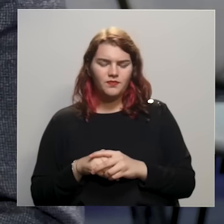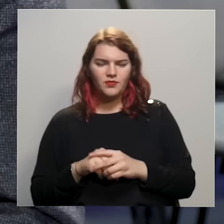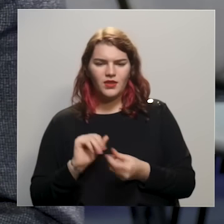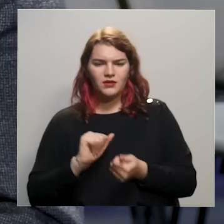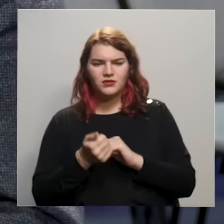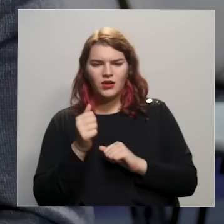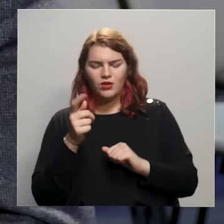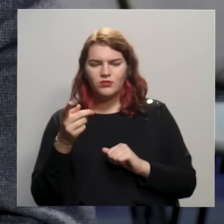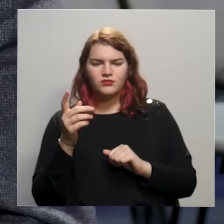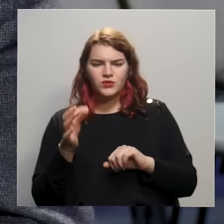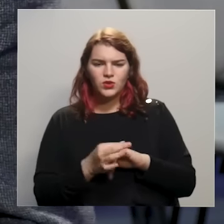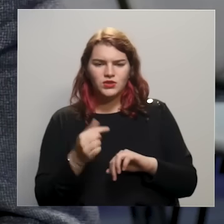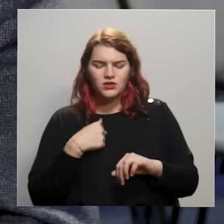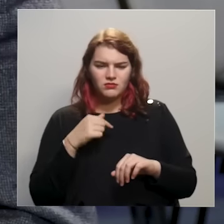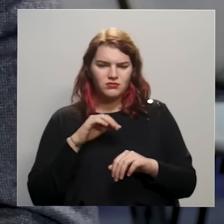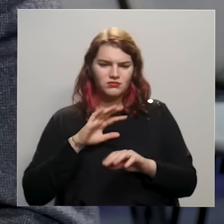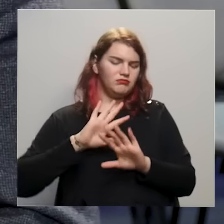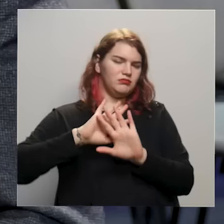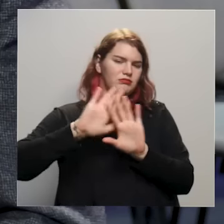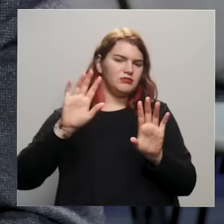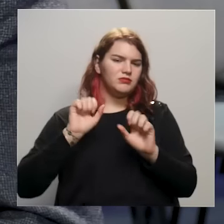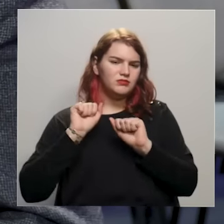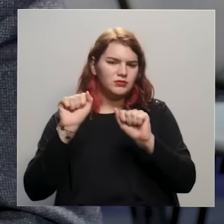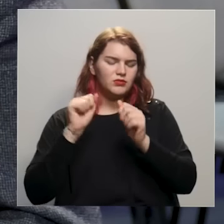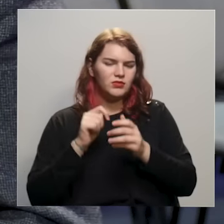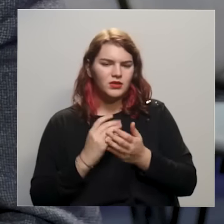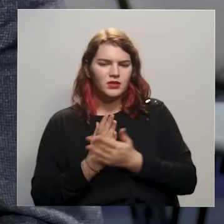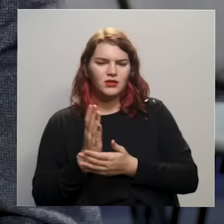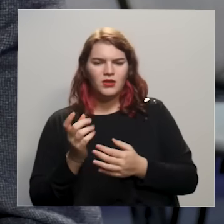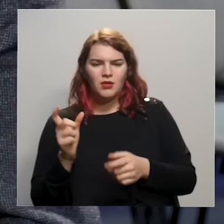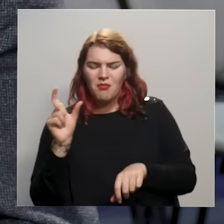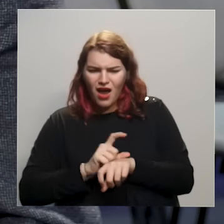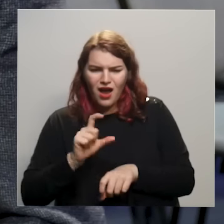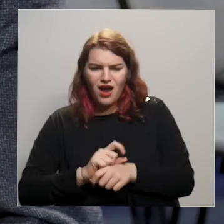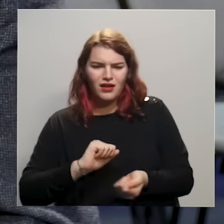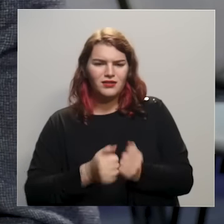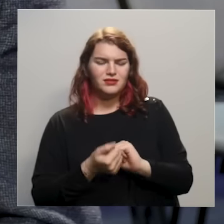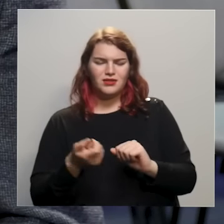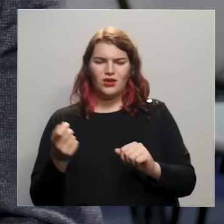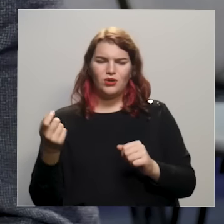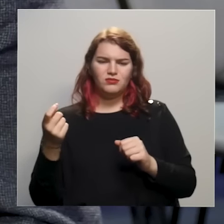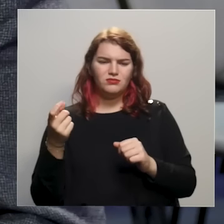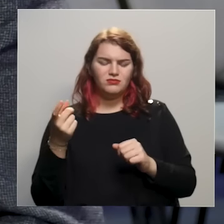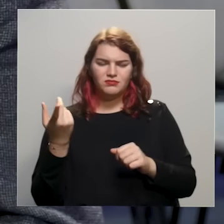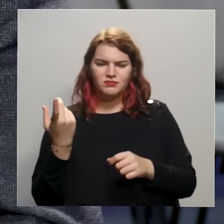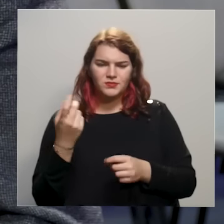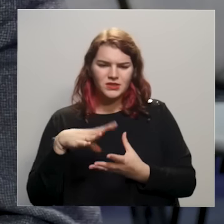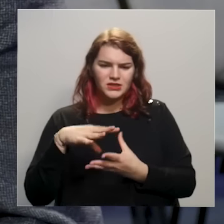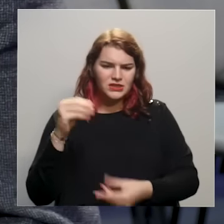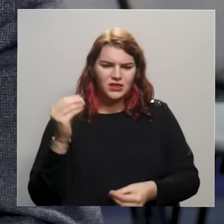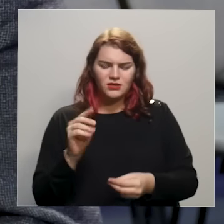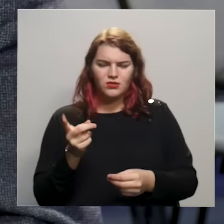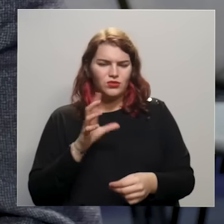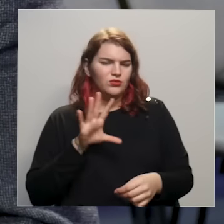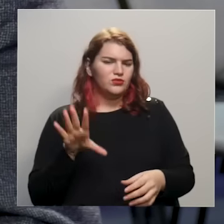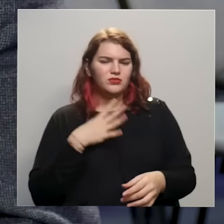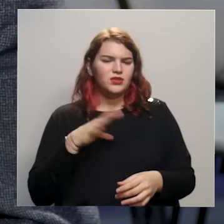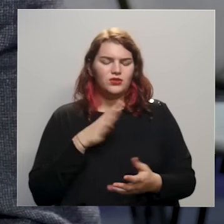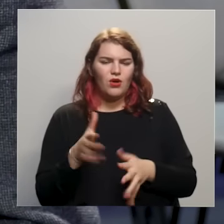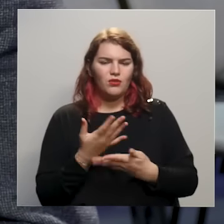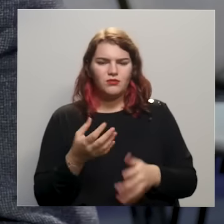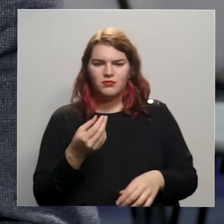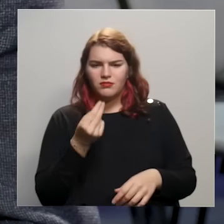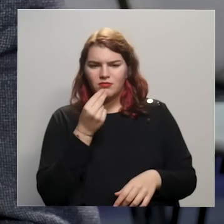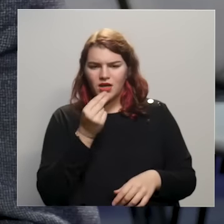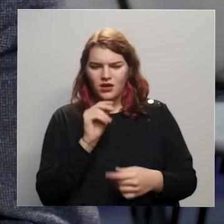să se ferească de mine, că eram furii, foarte... pahare? Da, da, da, tot ce prindeam. Nu-mi convenea nimica. Puneam mâncare, o